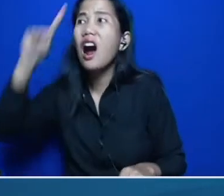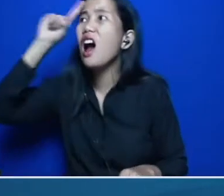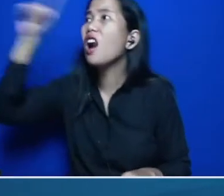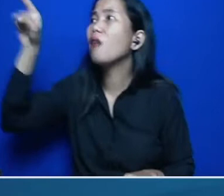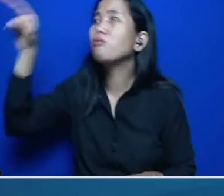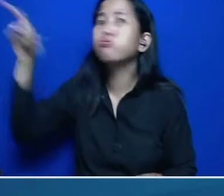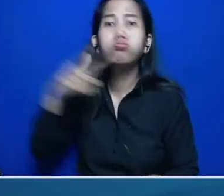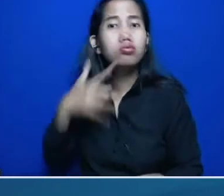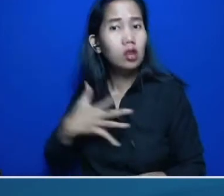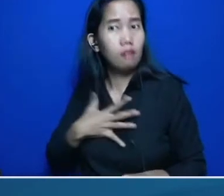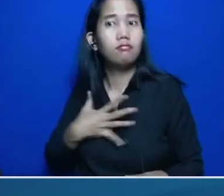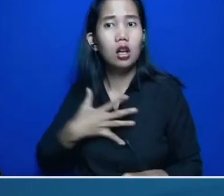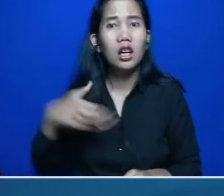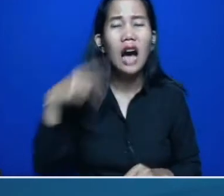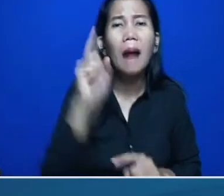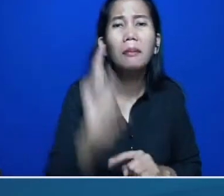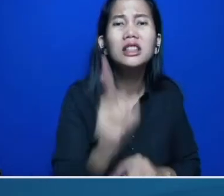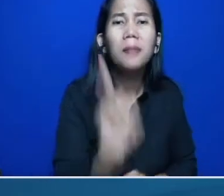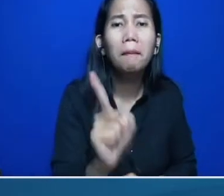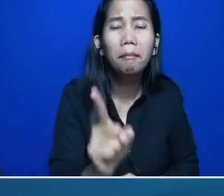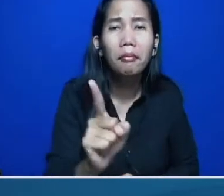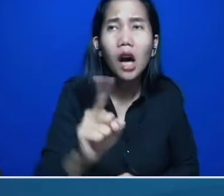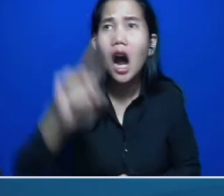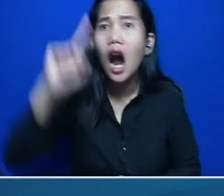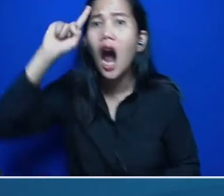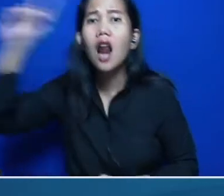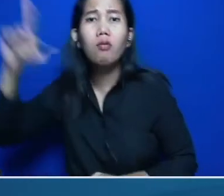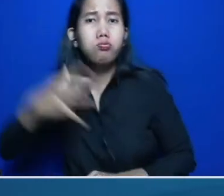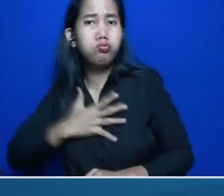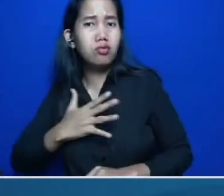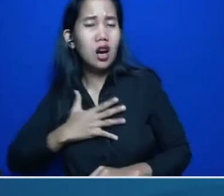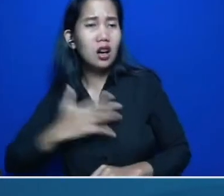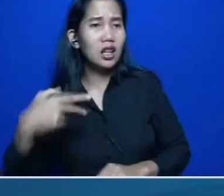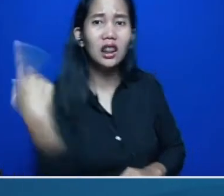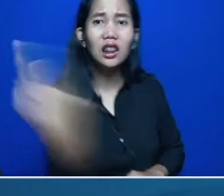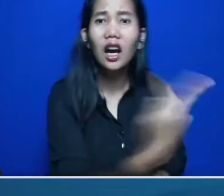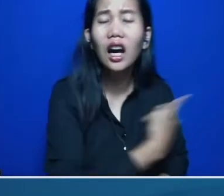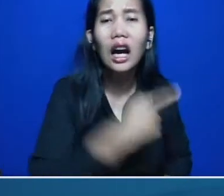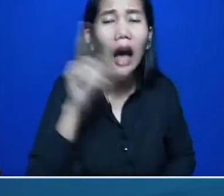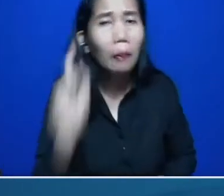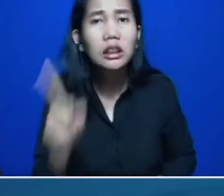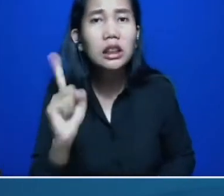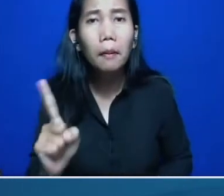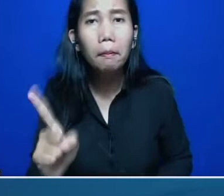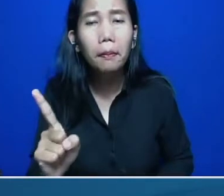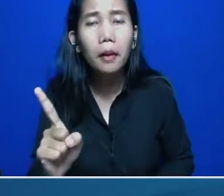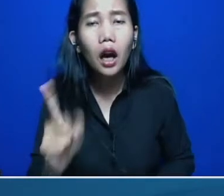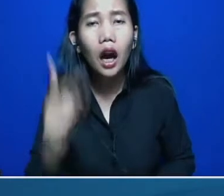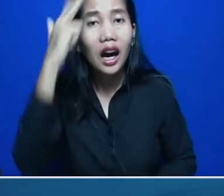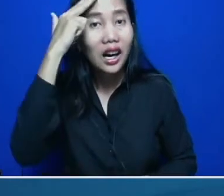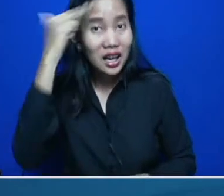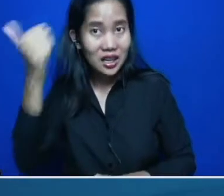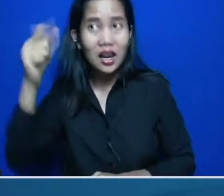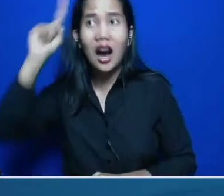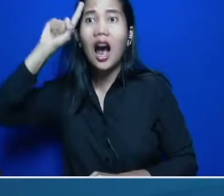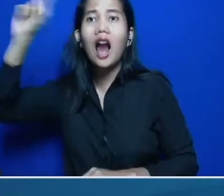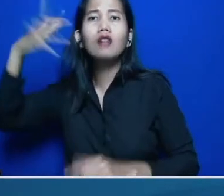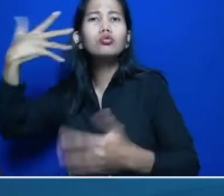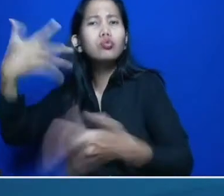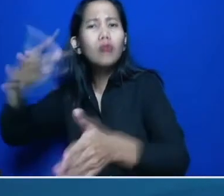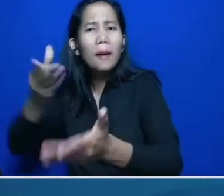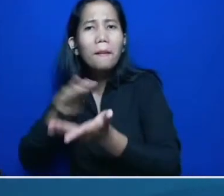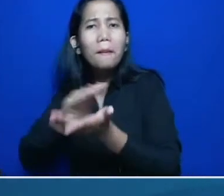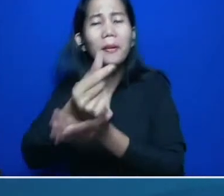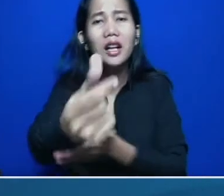ya kita yang berdosa ini dituntut untuk mati Yesus bayar dengan kematiannya